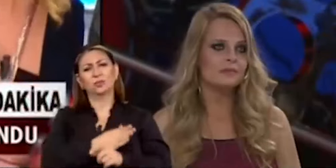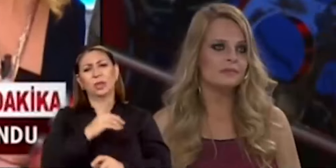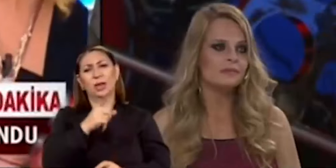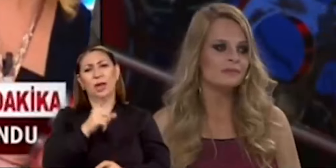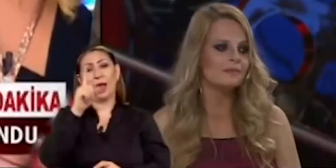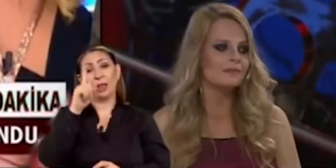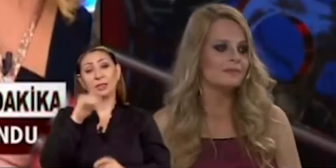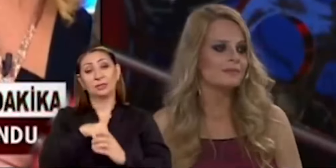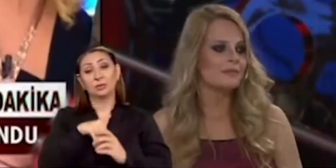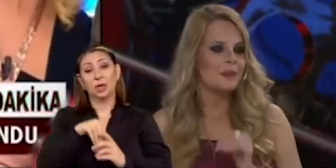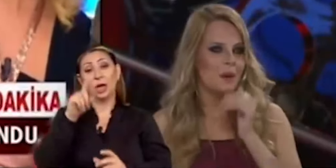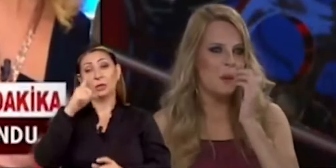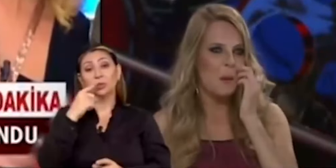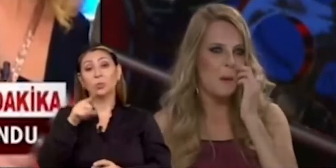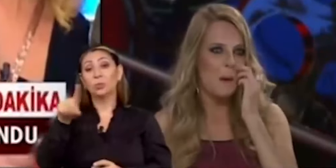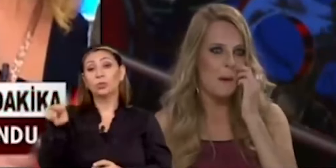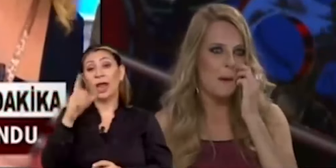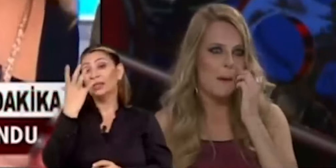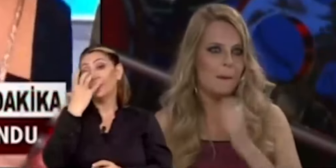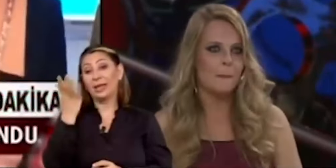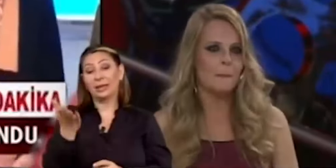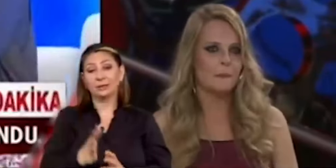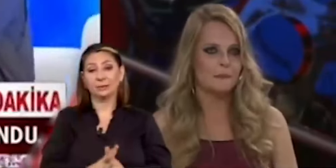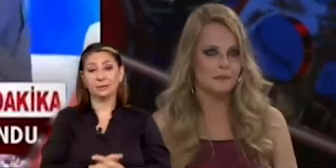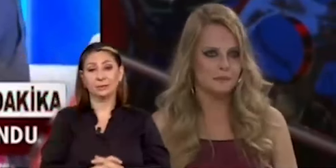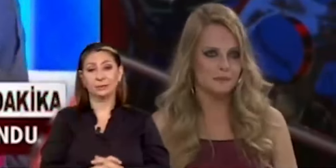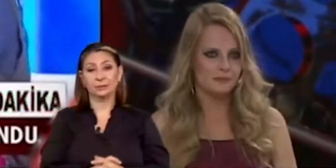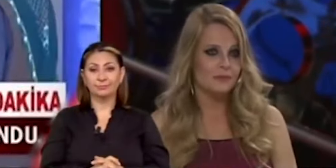Allah hakkı için. Bunlar, Allah hakkı için söyler, bundan her şey beklenmiyor.